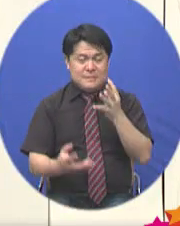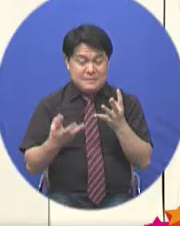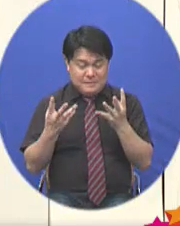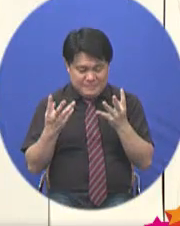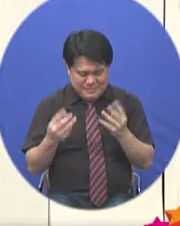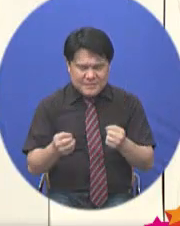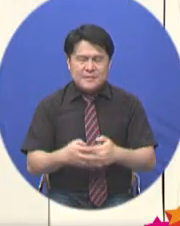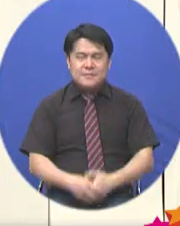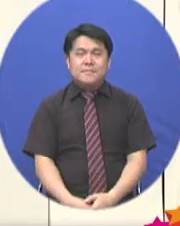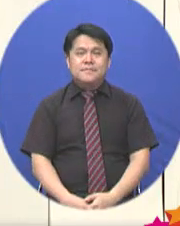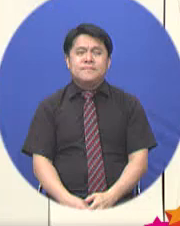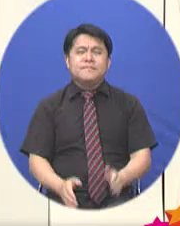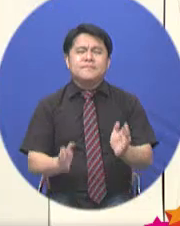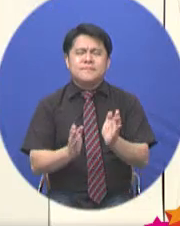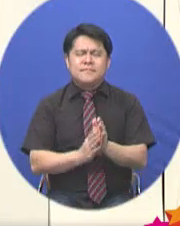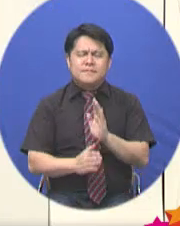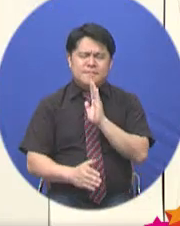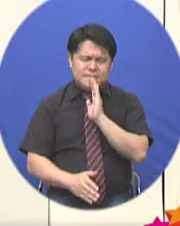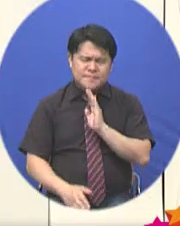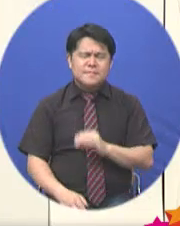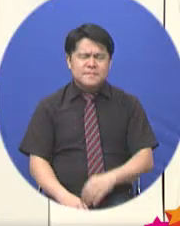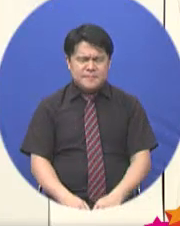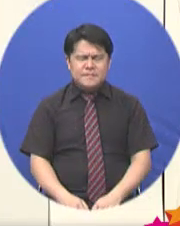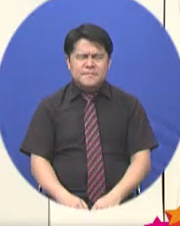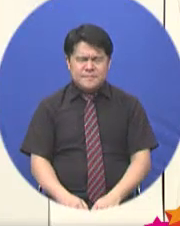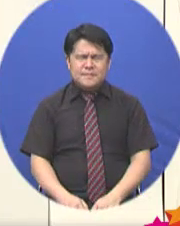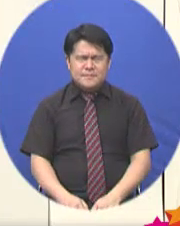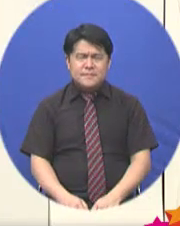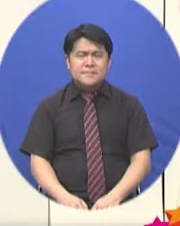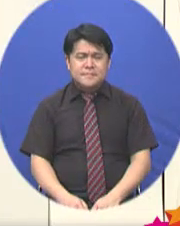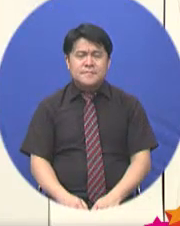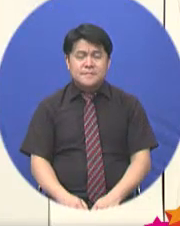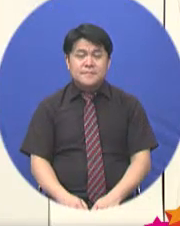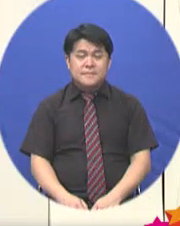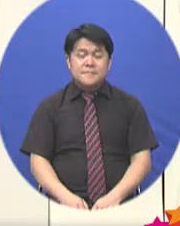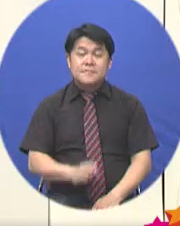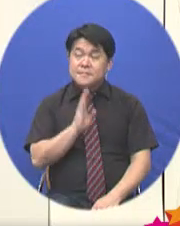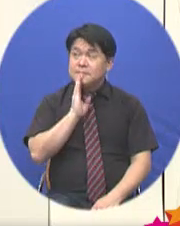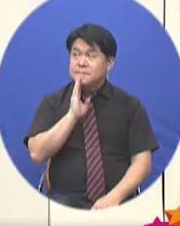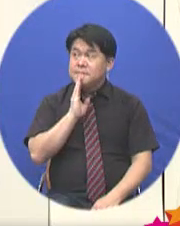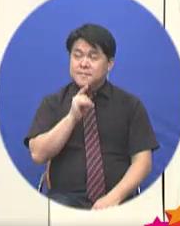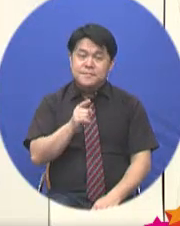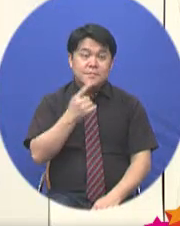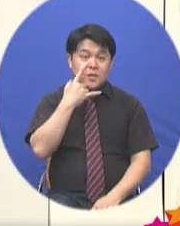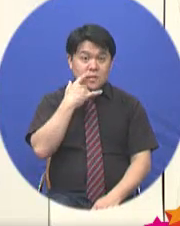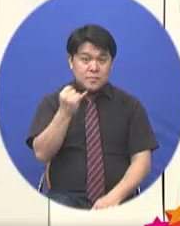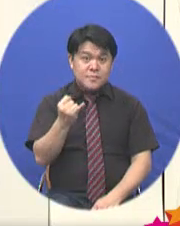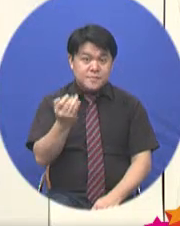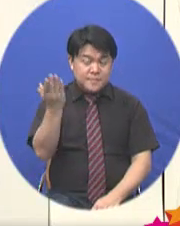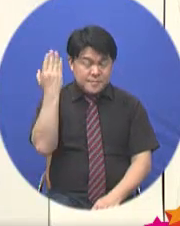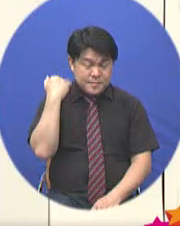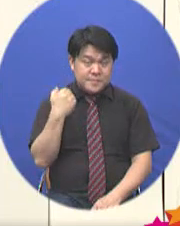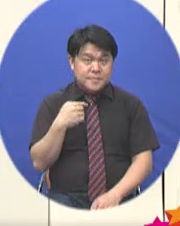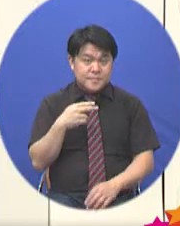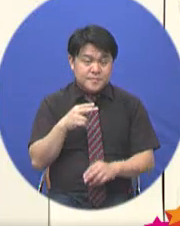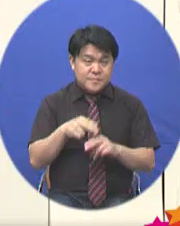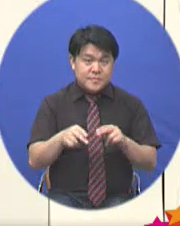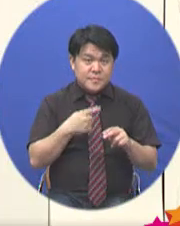나시죠? 아이, 그럼요. 그럼 아무래도 그런 게 있죠. 어, 네. 그 어머님이 그럼 해주시던